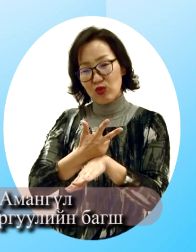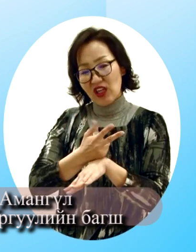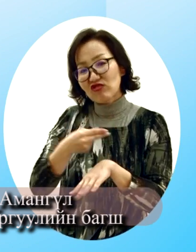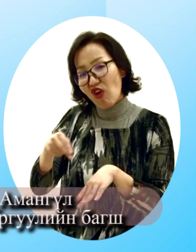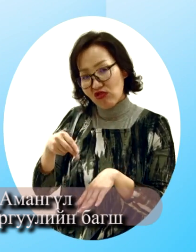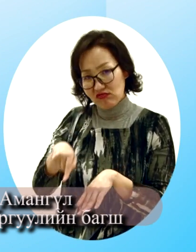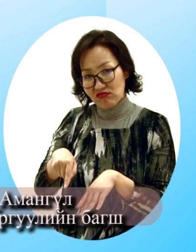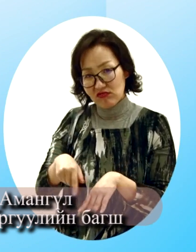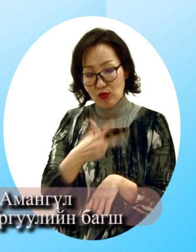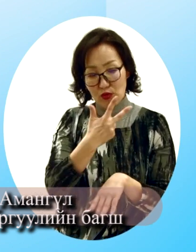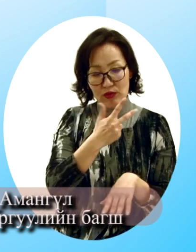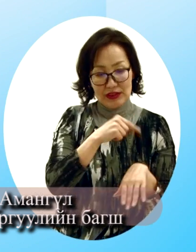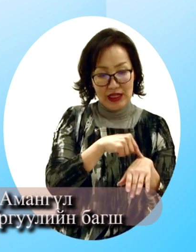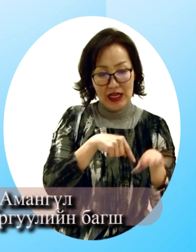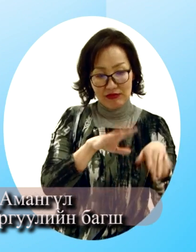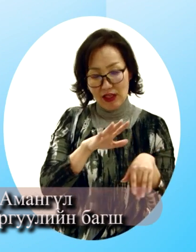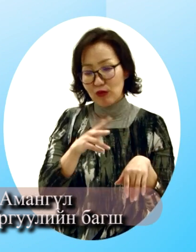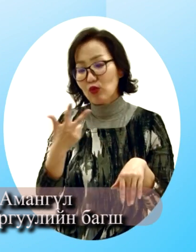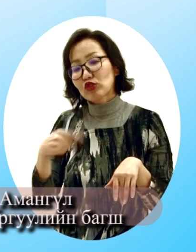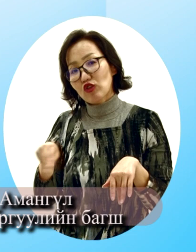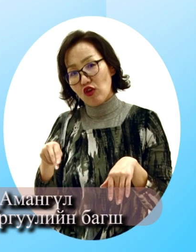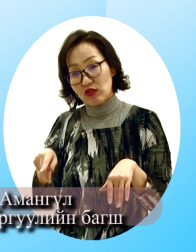неше килограммды қосқанға?